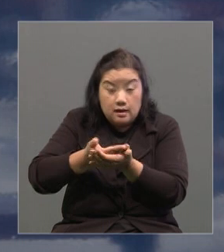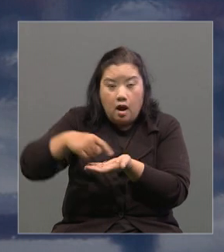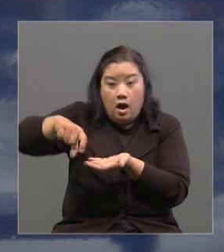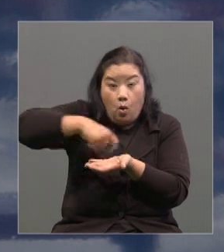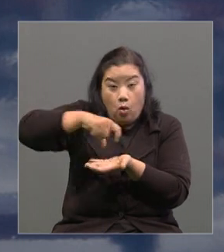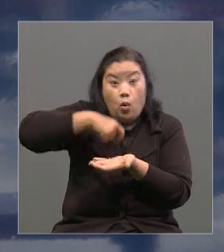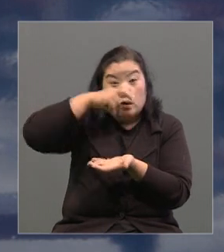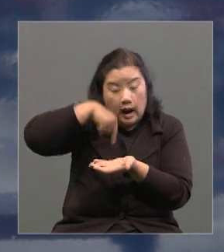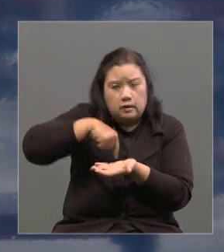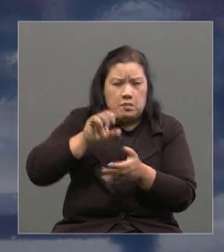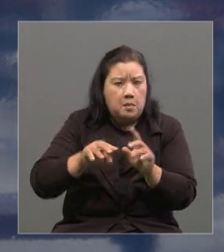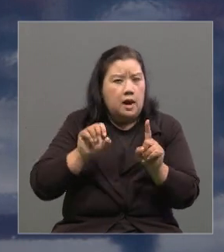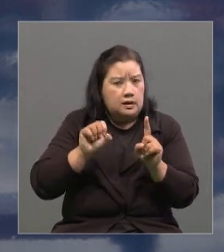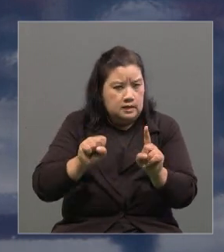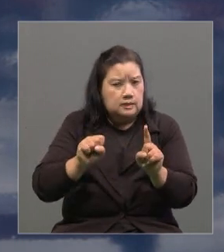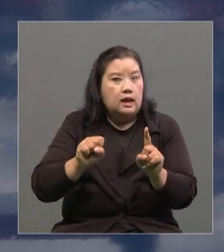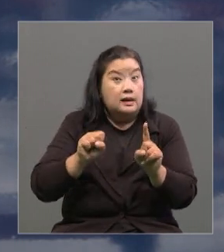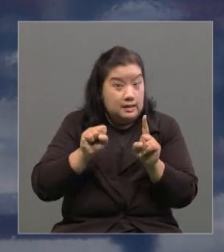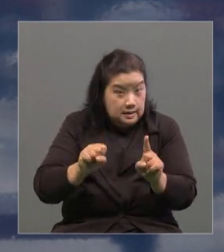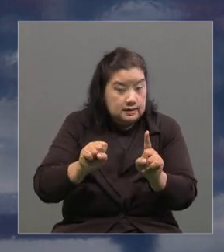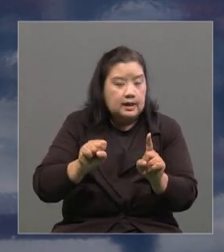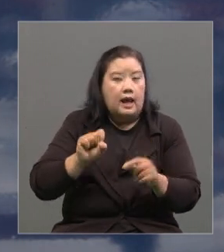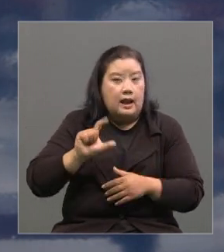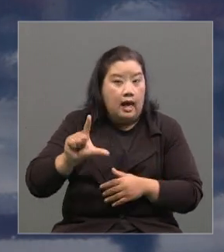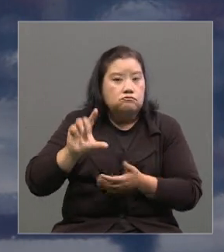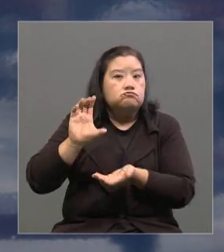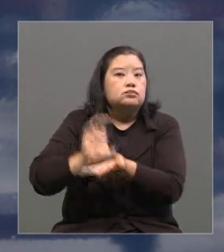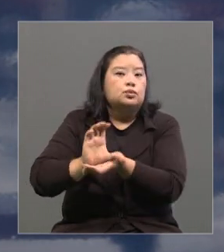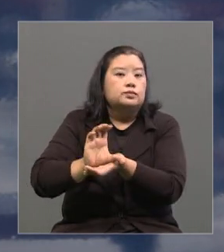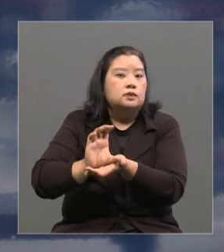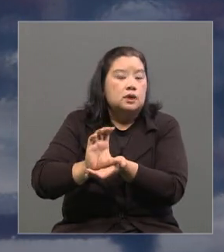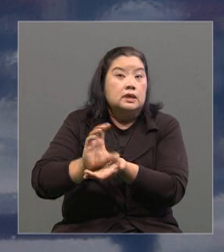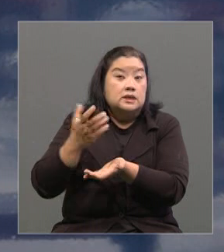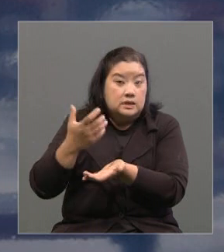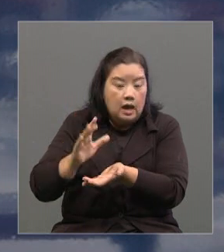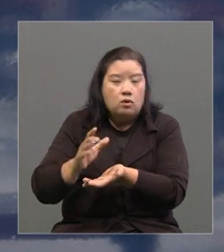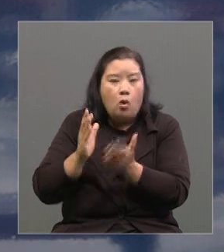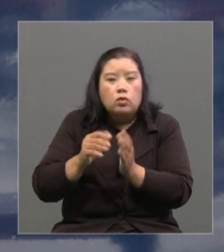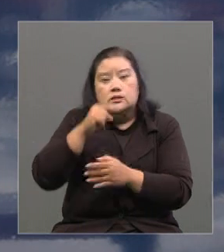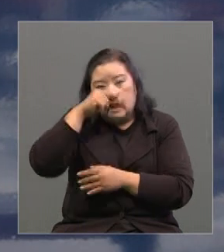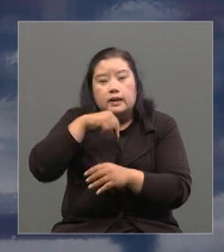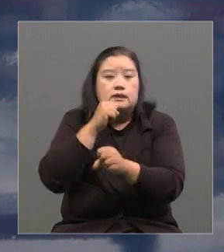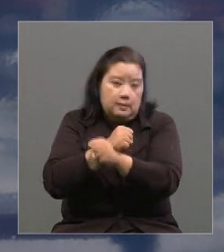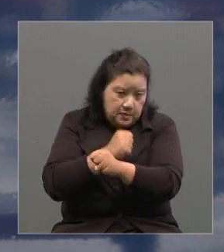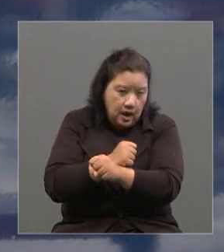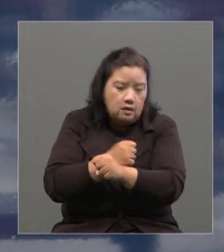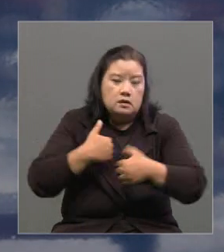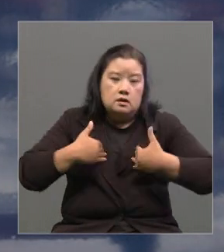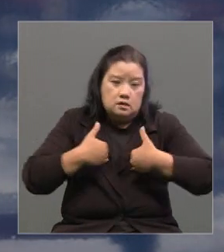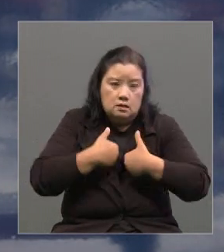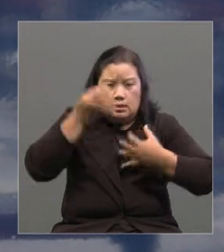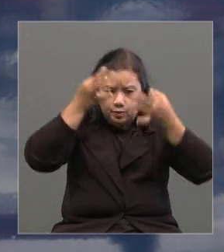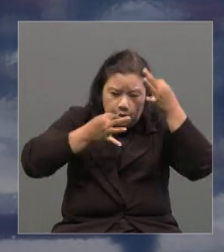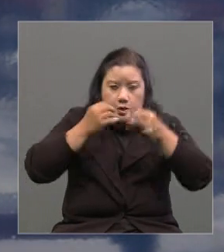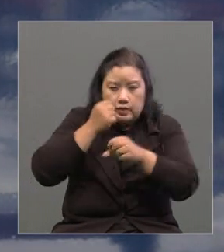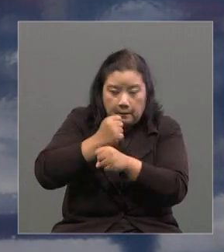ครับเป็นแสนล้านดังนั้นการที่แรงงานไทยเอาเหงื่อไปทำงานไปแลกเงินกับประเทศเนี่ยผม